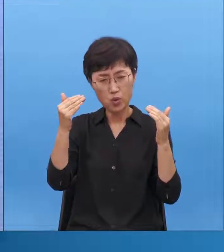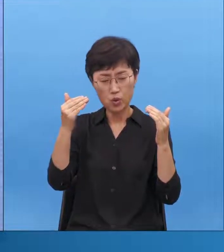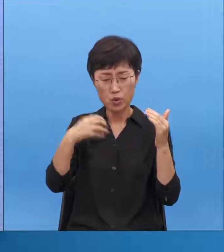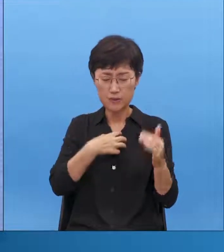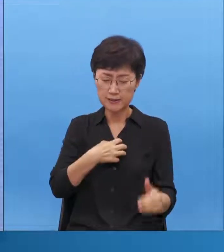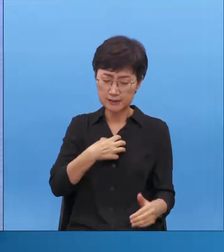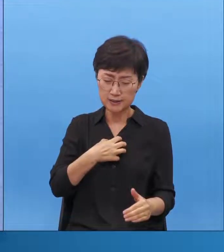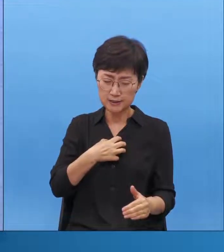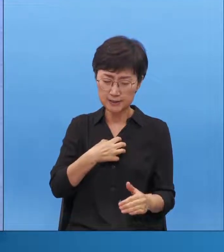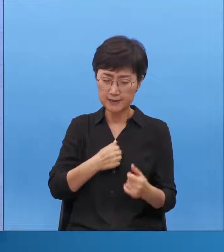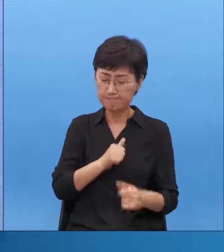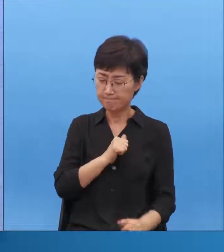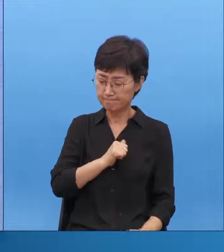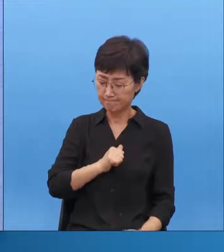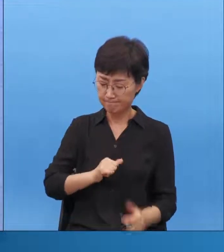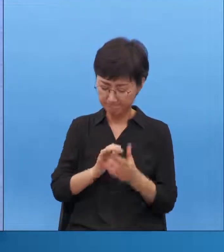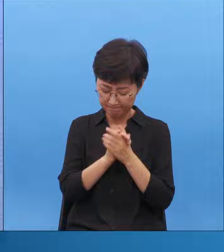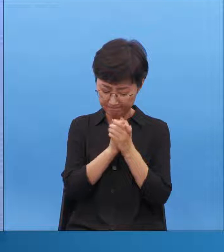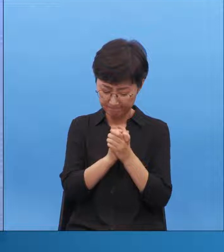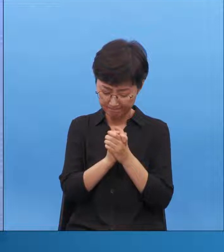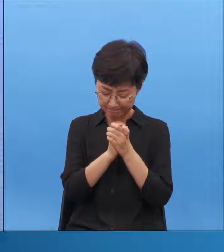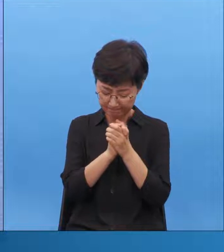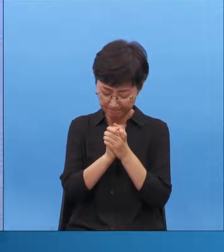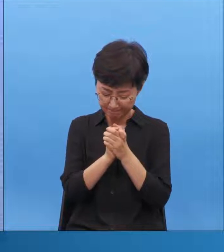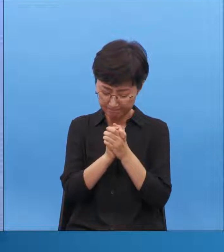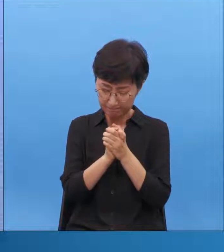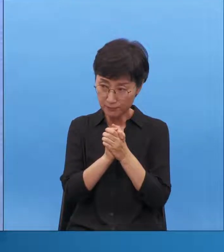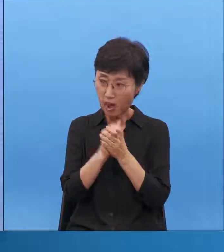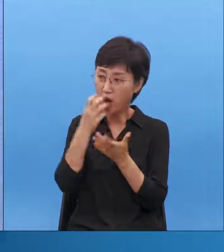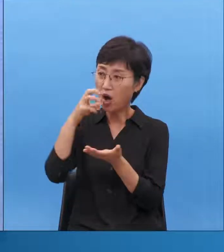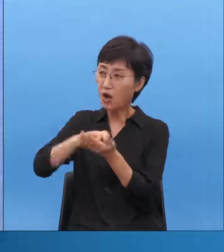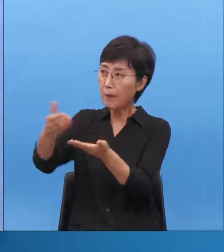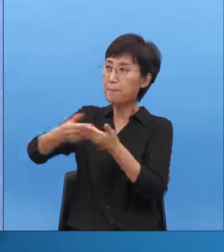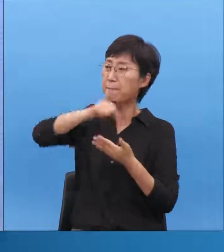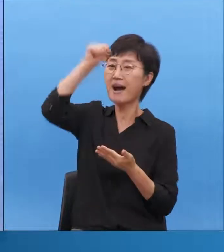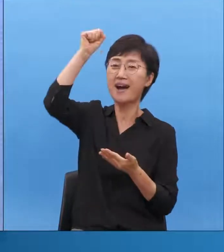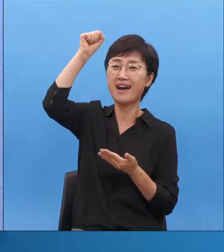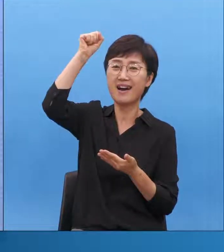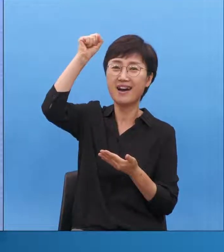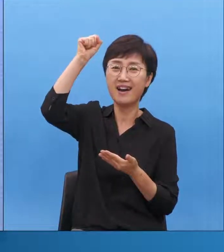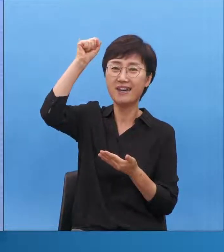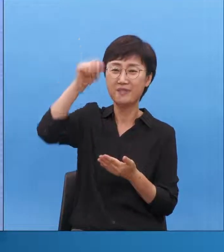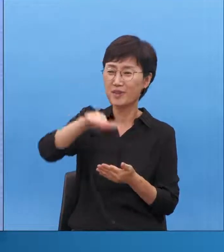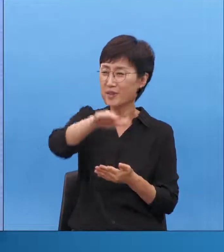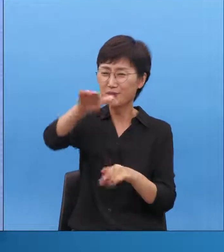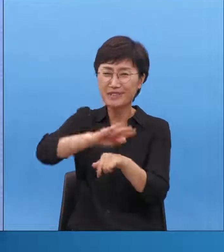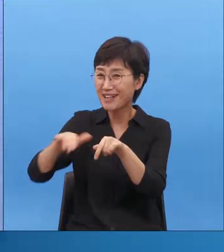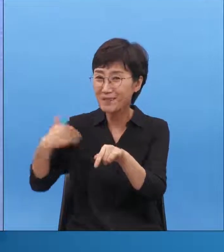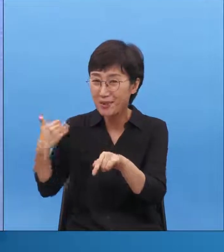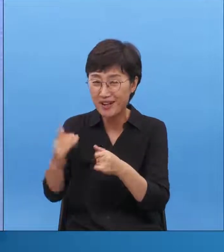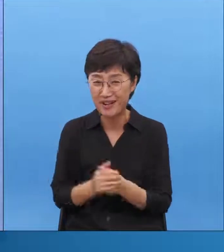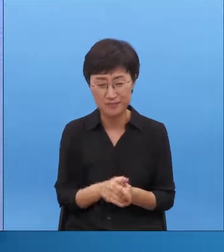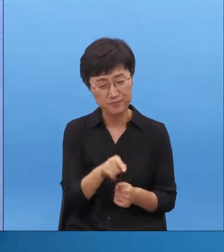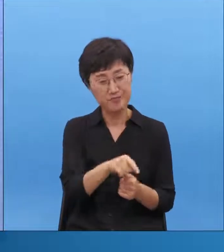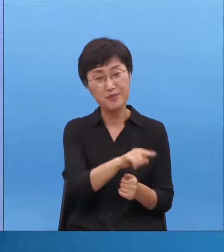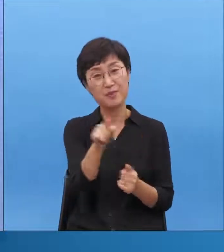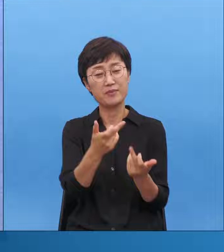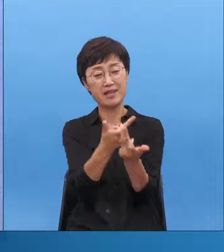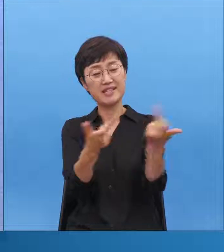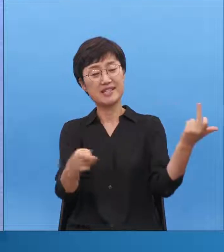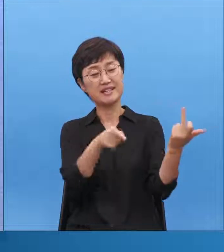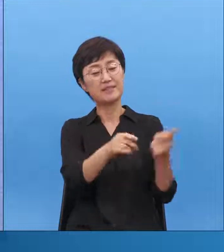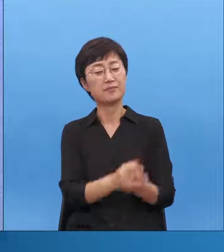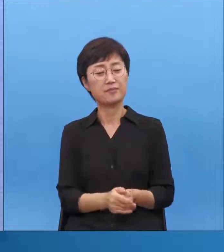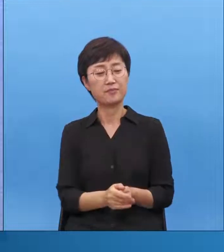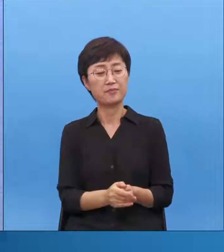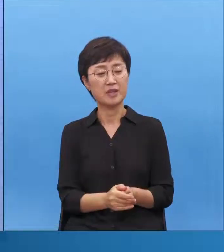constructions committee, because I 이게 thought 여러분들은 모르고 있는데 많은 역사에서 이걸 갖다가 말이죠. 뭐 절대 녹지 만들자 아니다